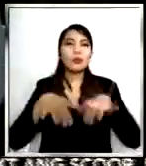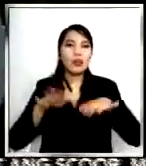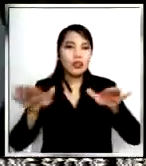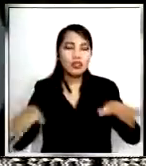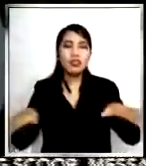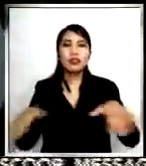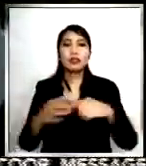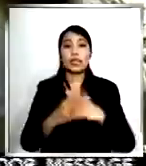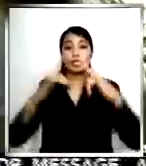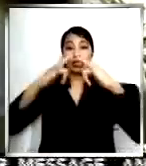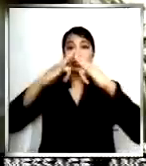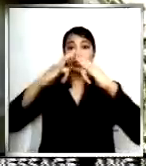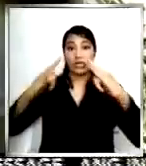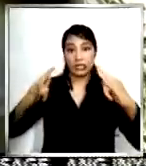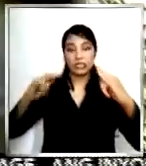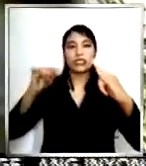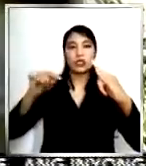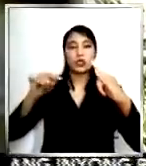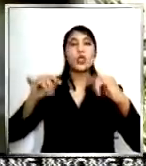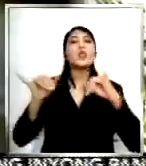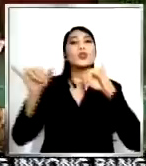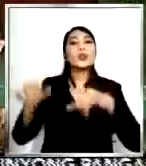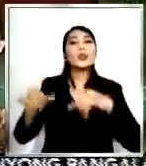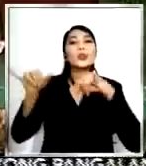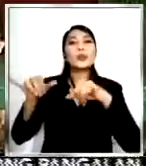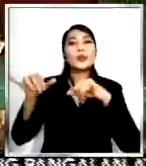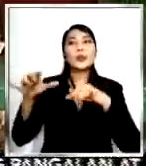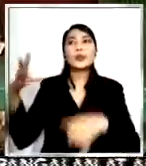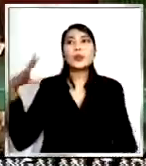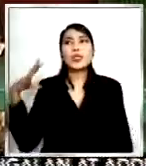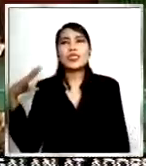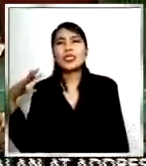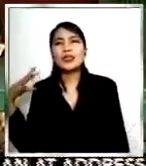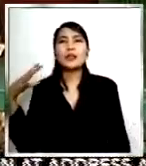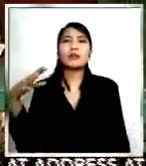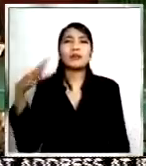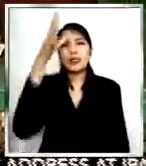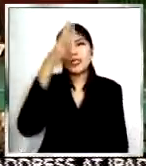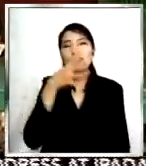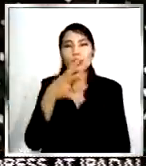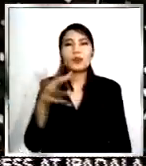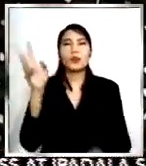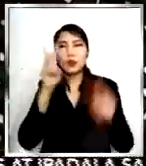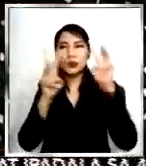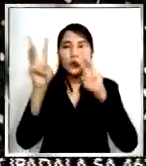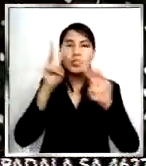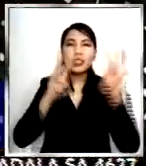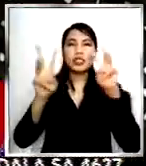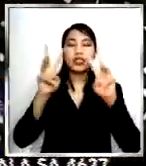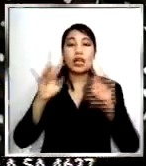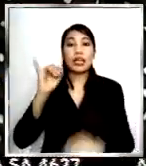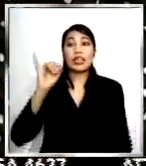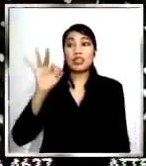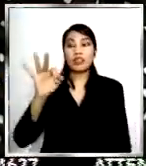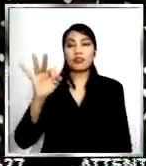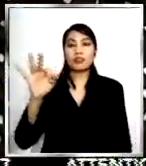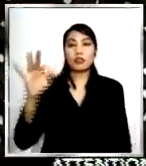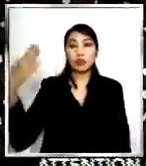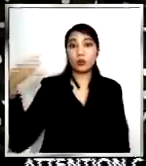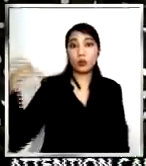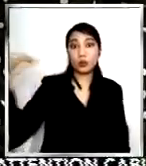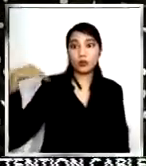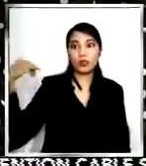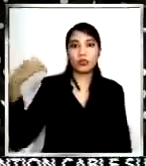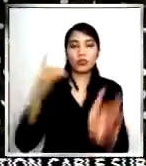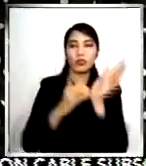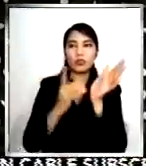matyagang naghihintay ang mga nag-aalalang magulang. Tuwing ako ipapatawag ng doktor, talagang nanginginig po ako kasi